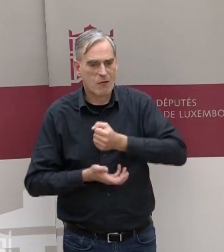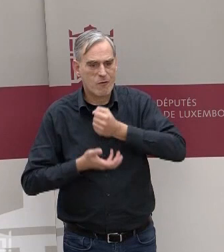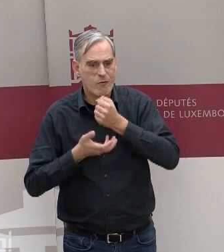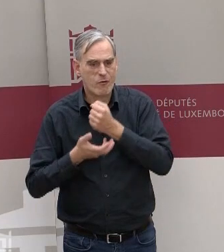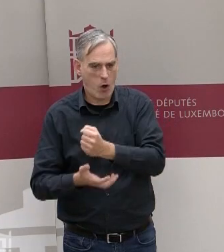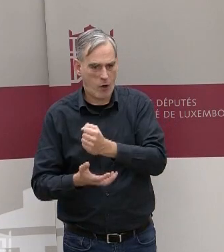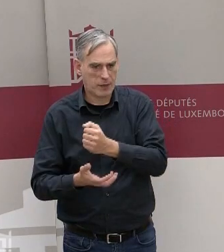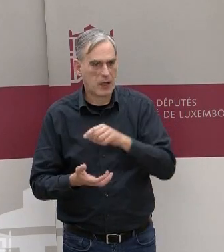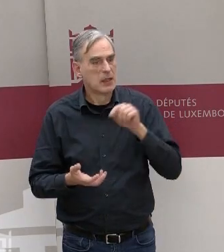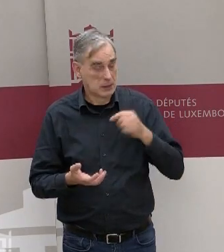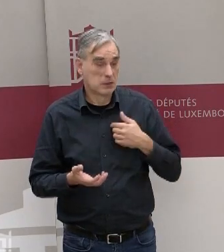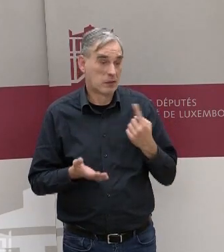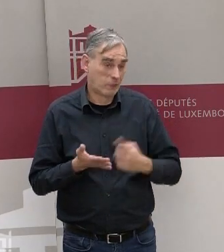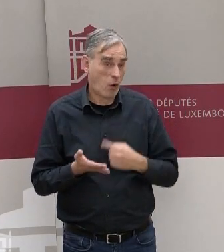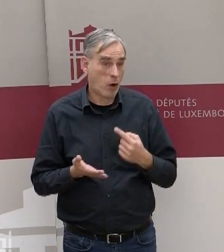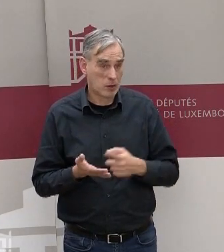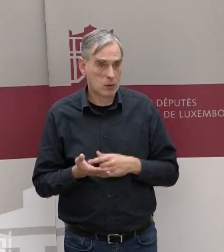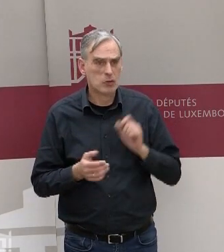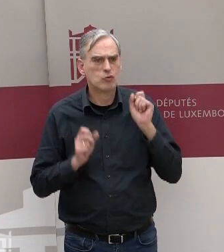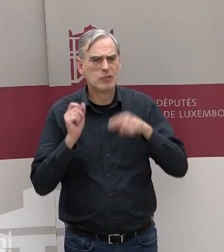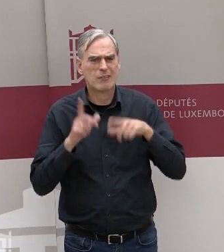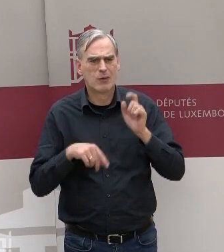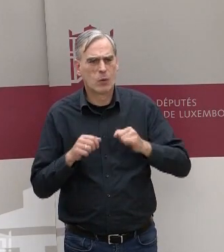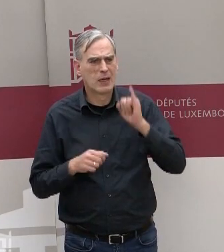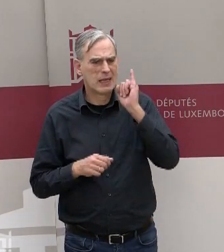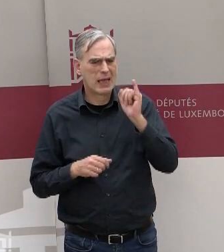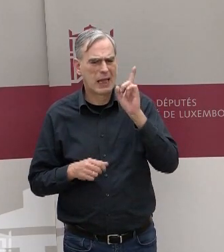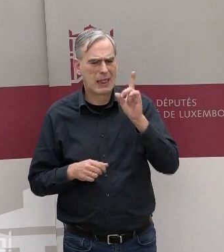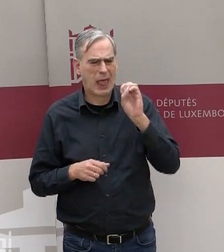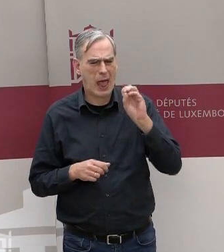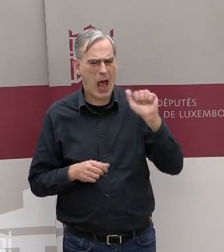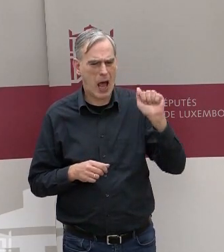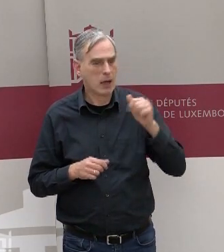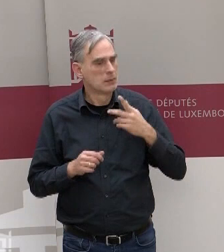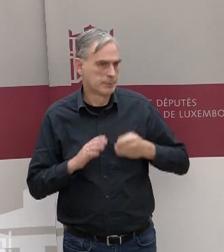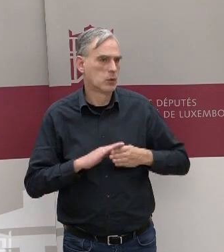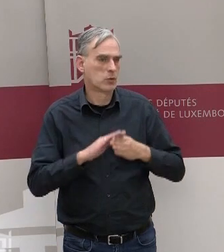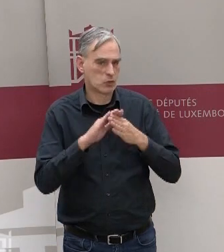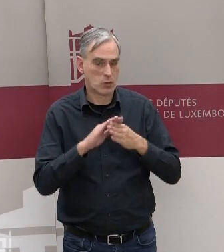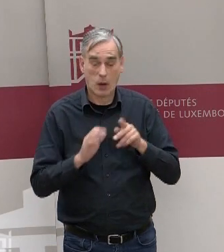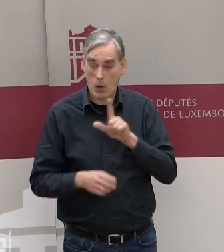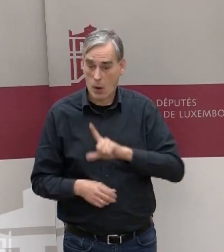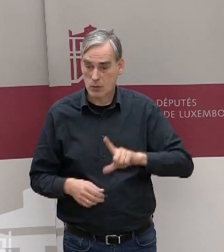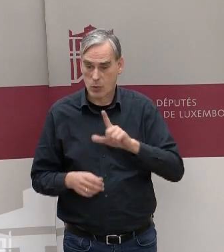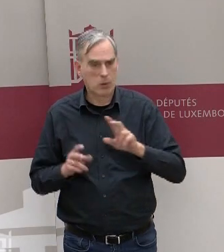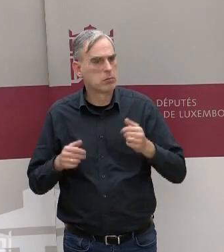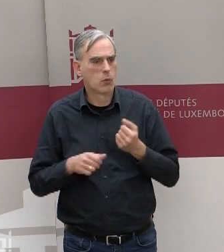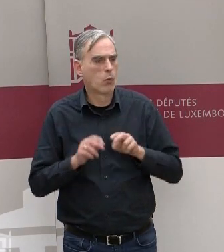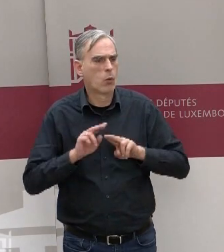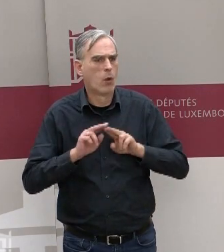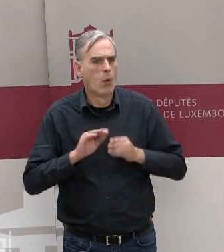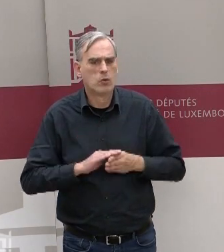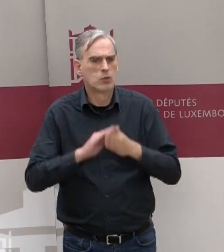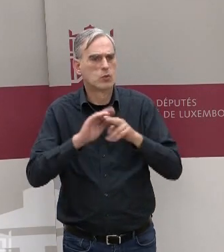Comptes unterstützt wird. Lützeburg unterstützt ja auch auf internationalem Niveau die Aufstellen von so einem Fonds für andere Länder